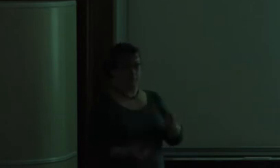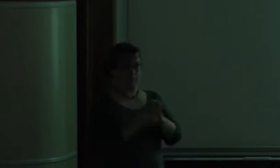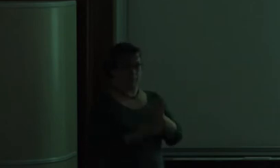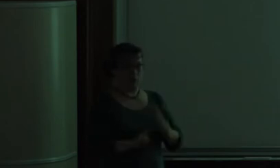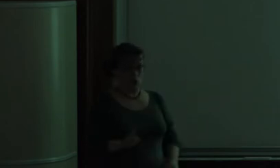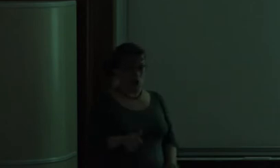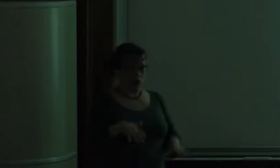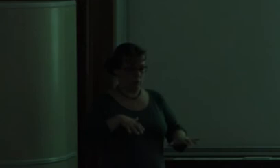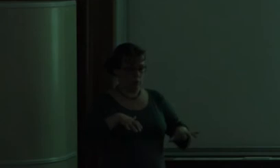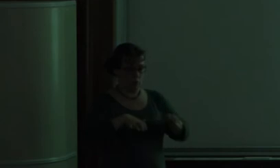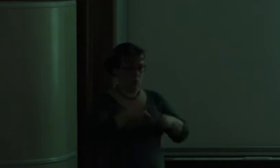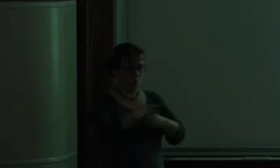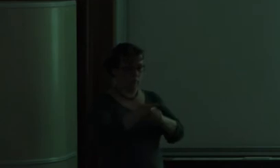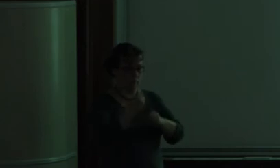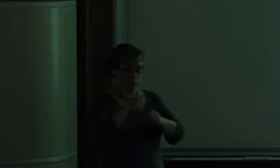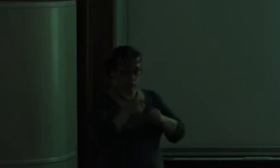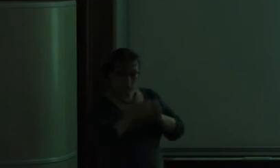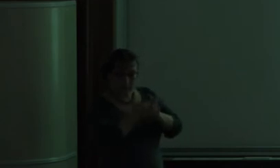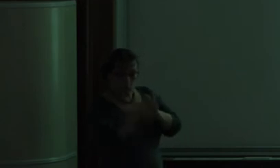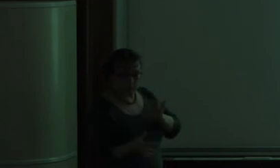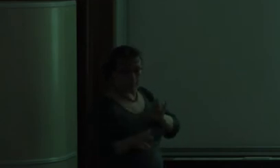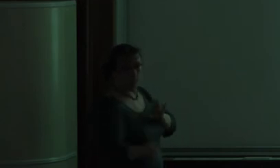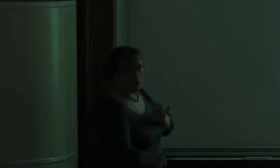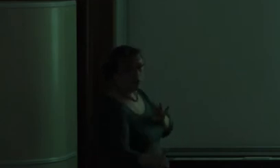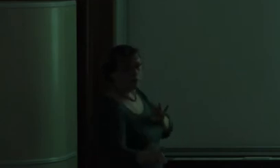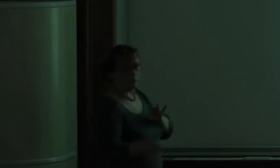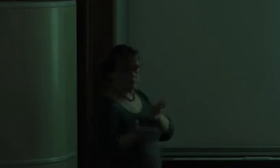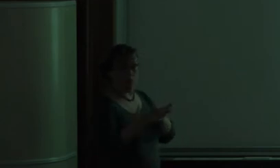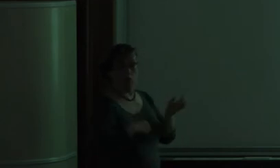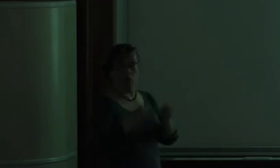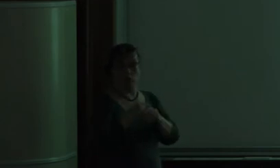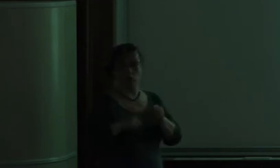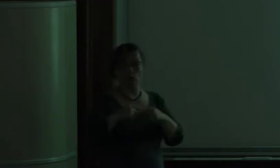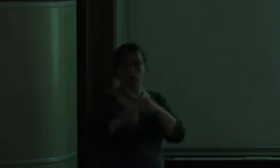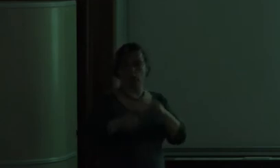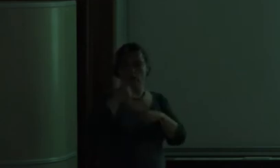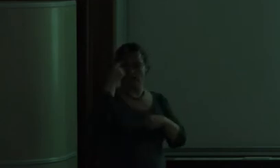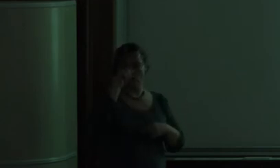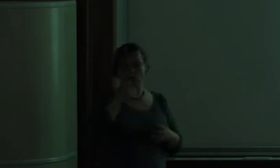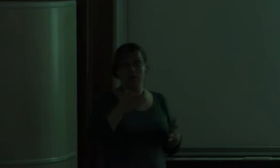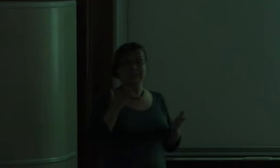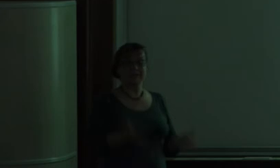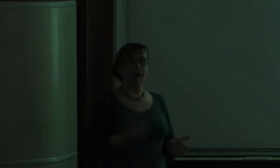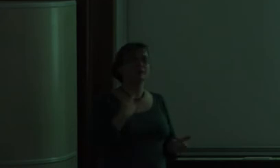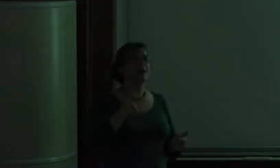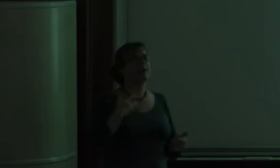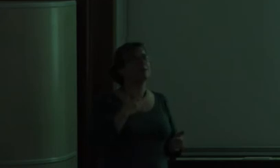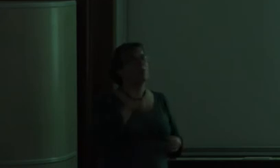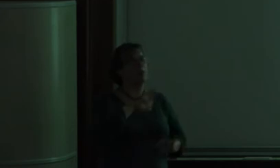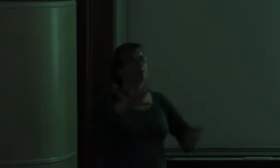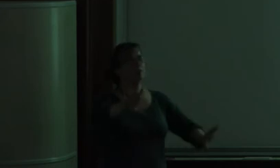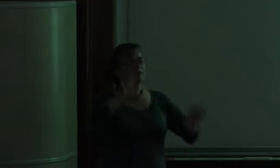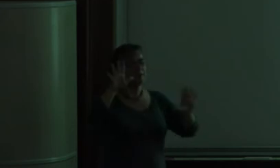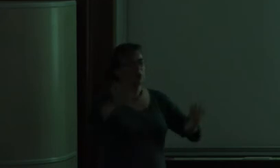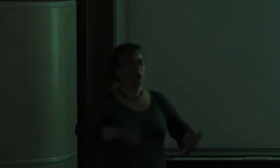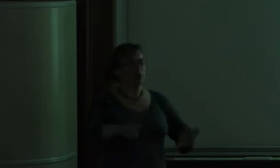des données au fur et à mesure et sur lequel vous pouvez passer avec une boucle for. Et ça, philosophiquement, c'est super intéressant parce que ça veut dire que vous pouvez générer